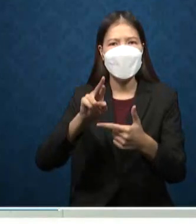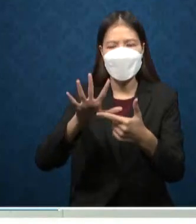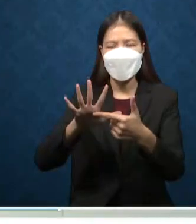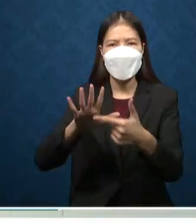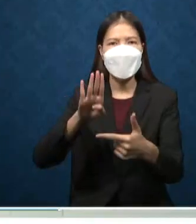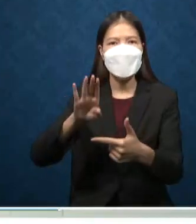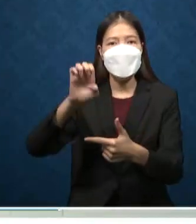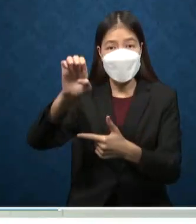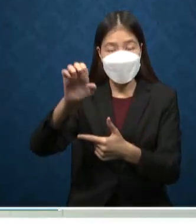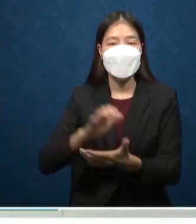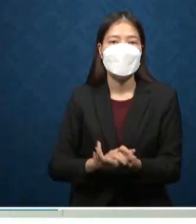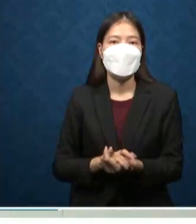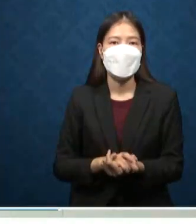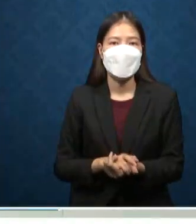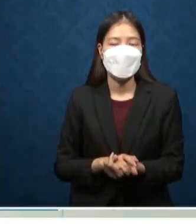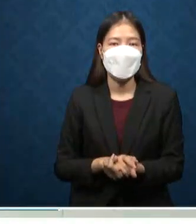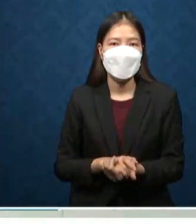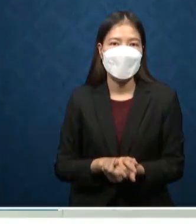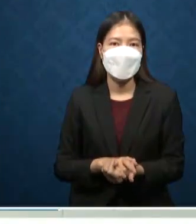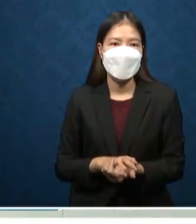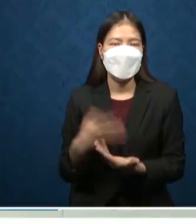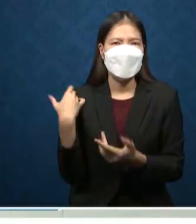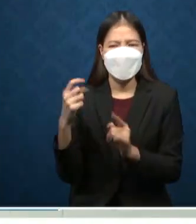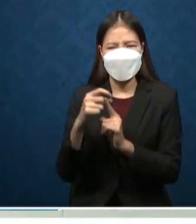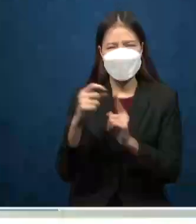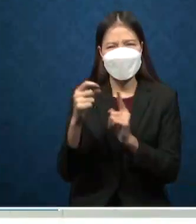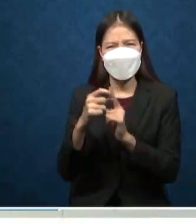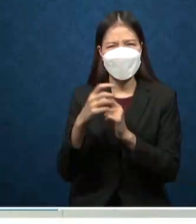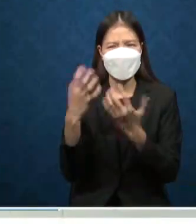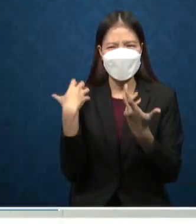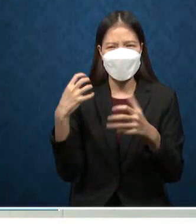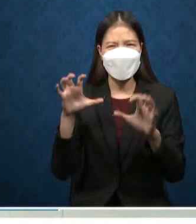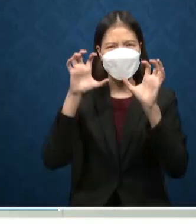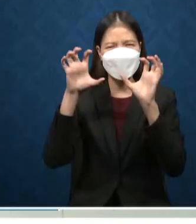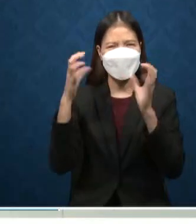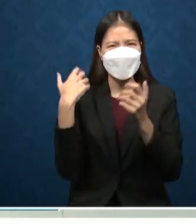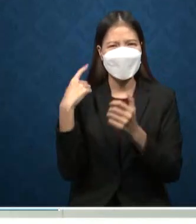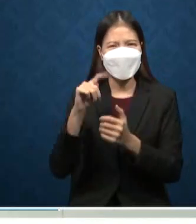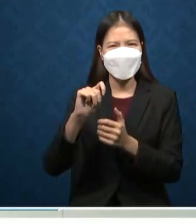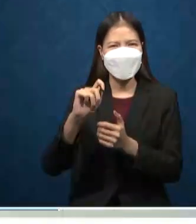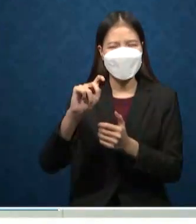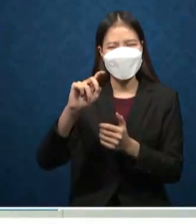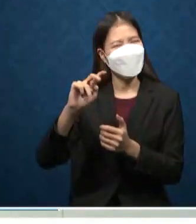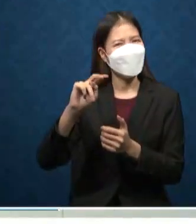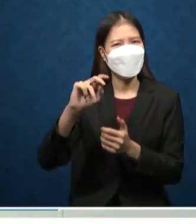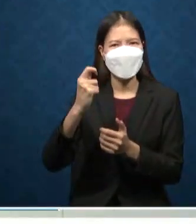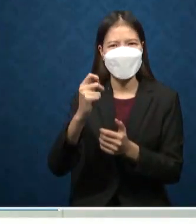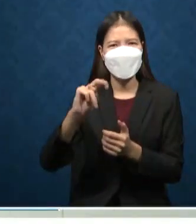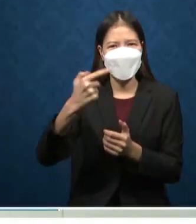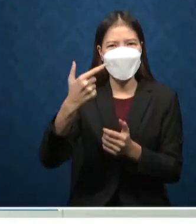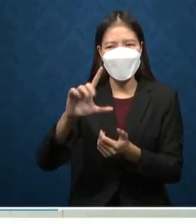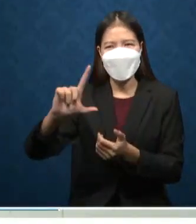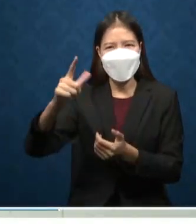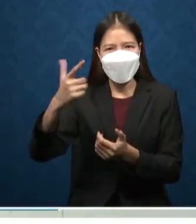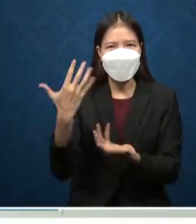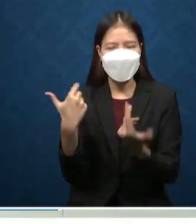นตอนสุดท้ายแล้วล่าสุดได้ลงไปดูงานมาแล้วที่น่านนะครับแล้วก็ได้พบข้อสรุปที่มาจากการประชุม